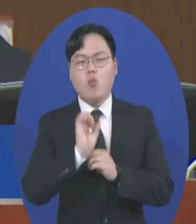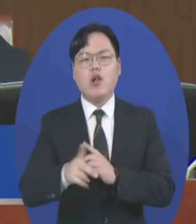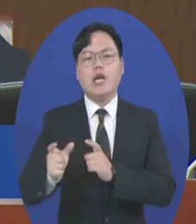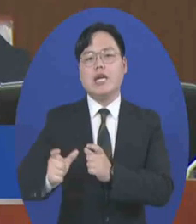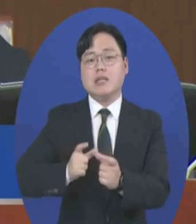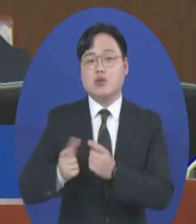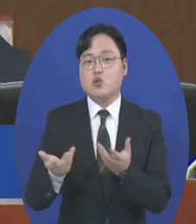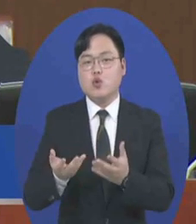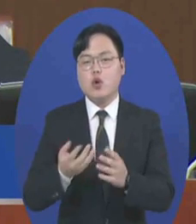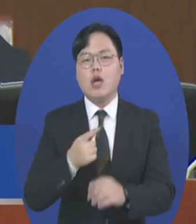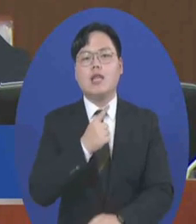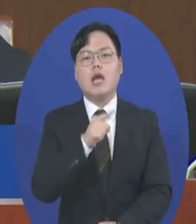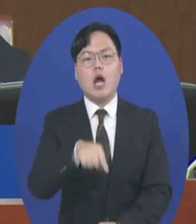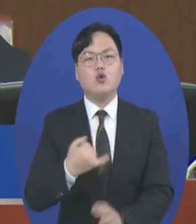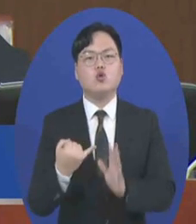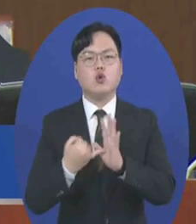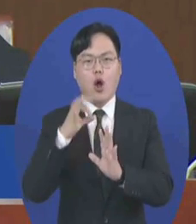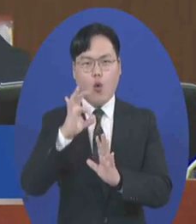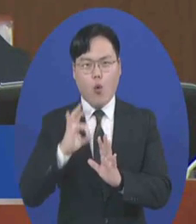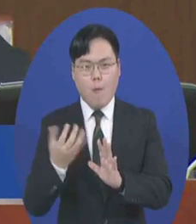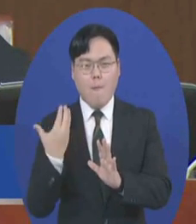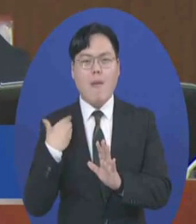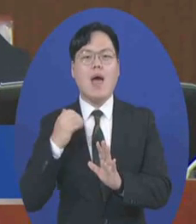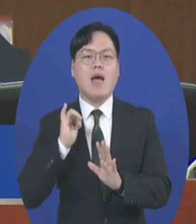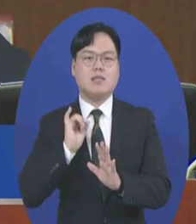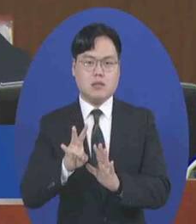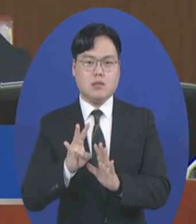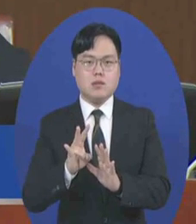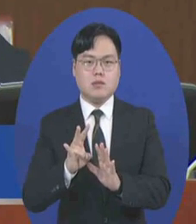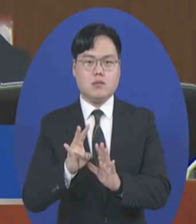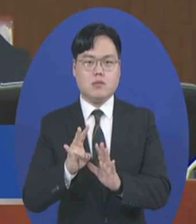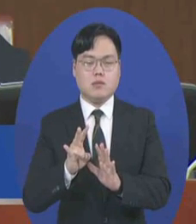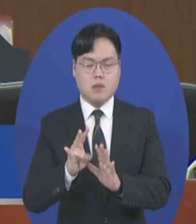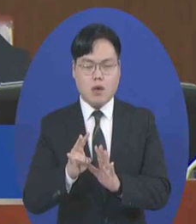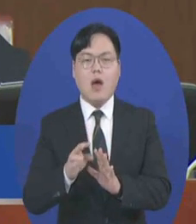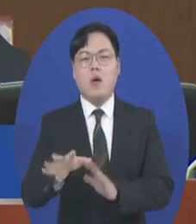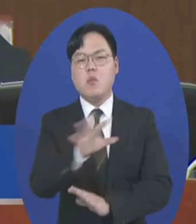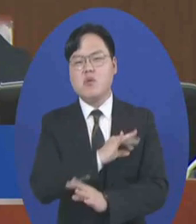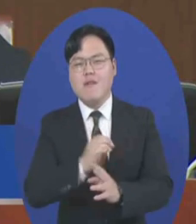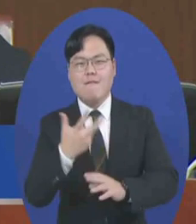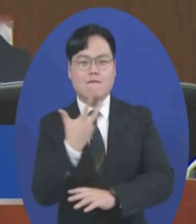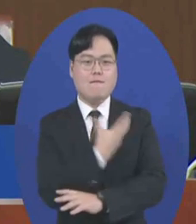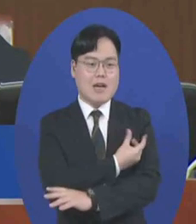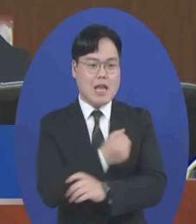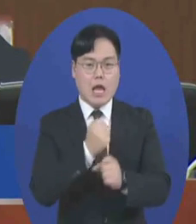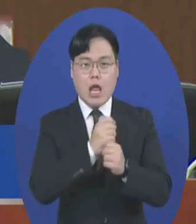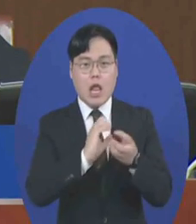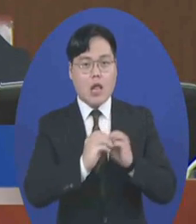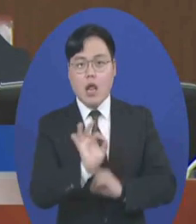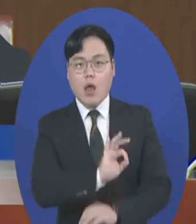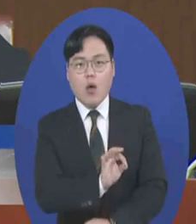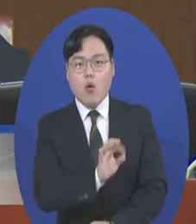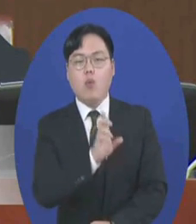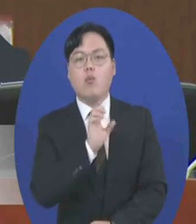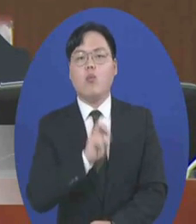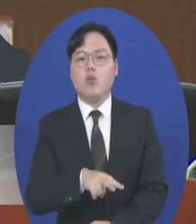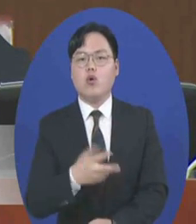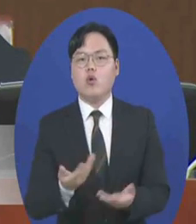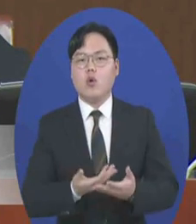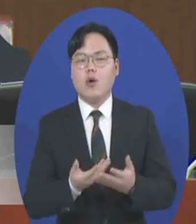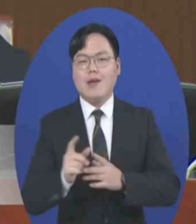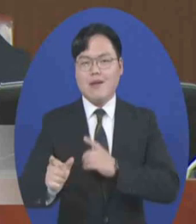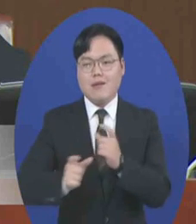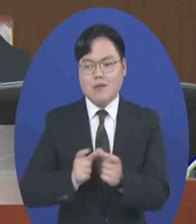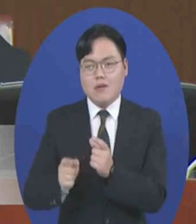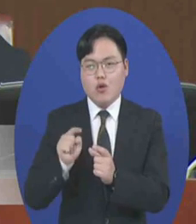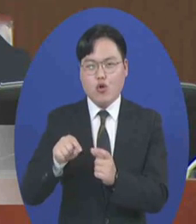эдийн засаг бол 6.16% байх байсан өнөөдөр. За хэрвээ бид нар вакцин жуулалт яваагүй бол за